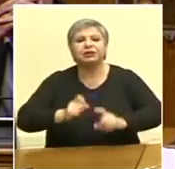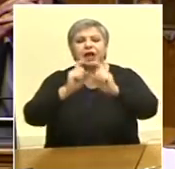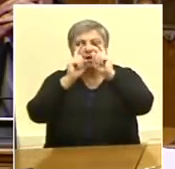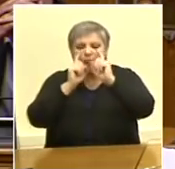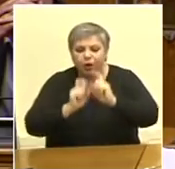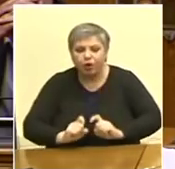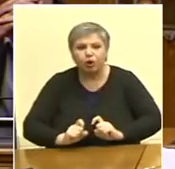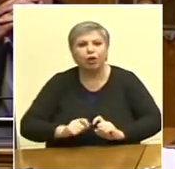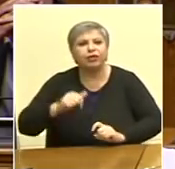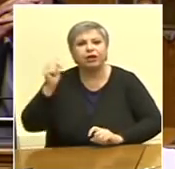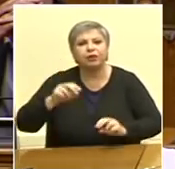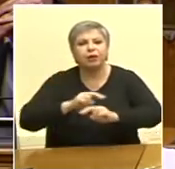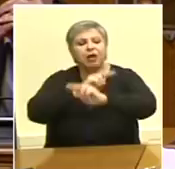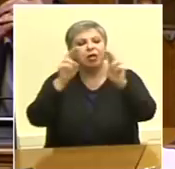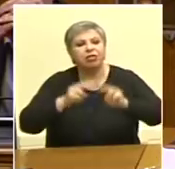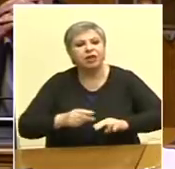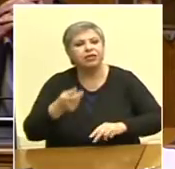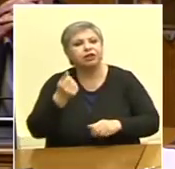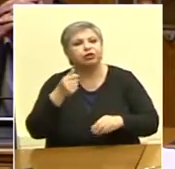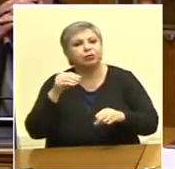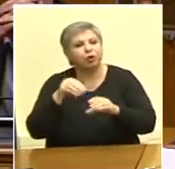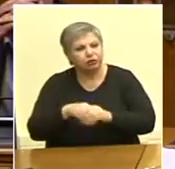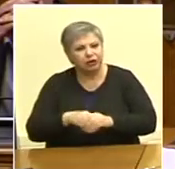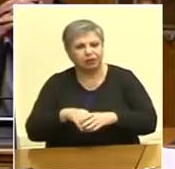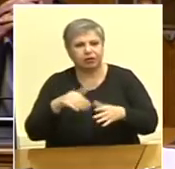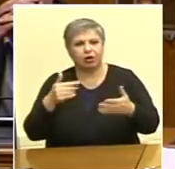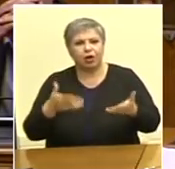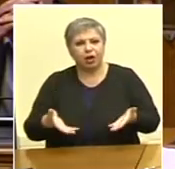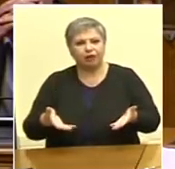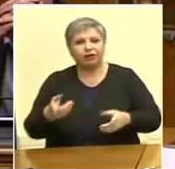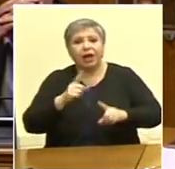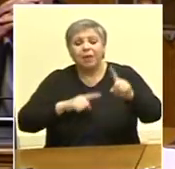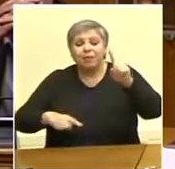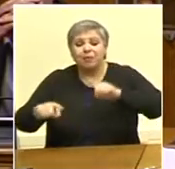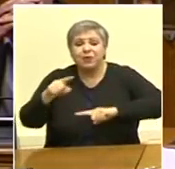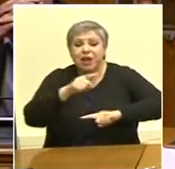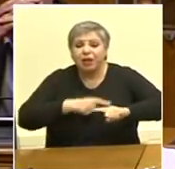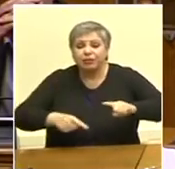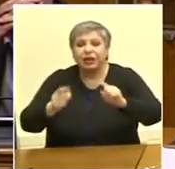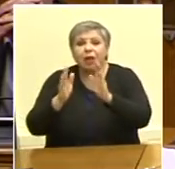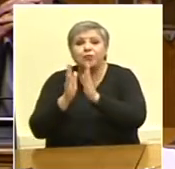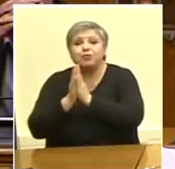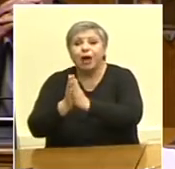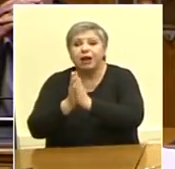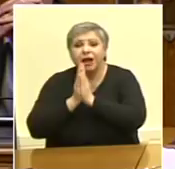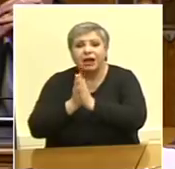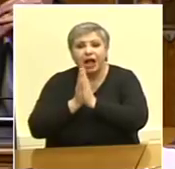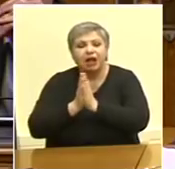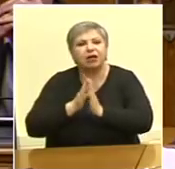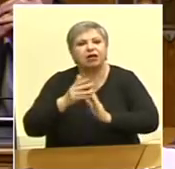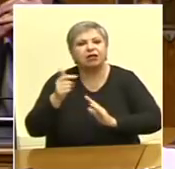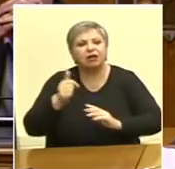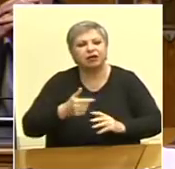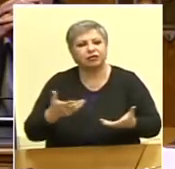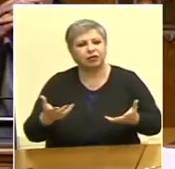και στην άρση μεγάλου μέρους της οικονομικής μας κυριαρχίας, ποιοι ήταν αυτοί που παρακάλαγαν όταν εμείς κάναμε διαπραγμάτευση να οδηγηθούμε